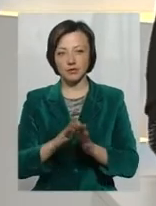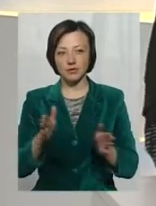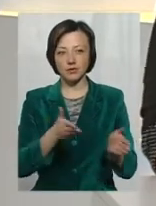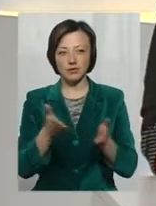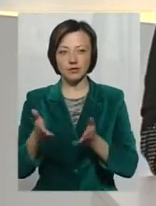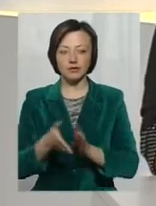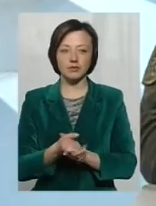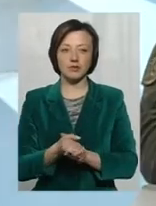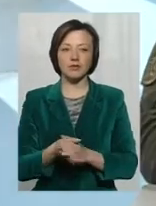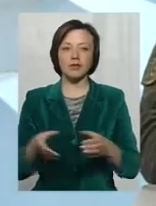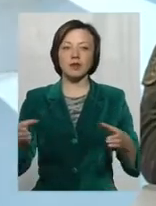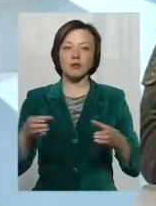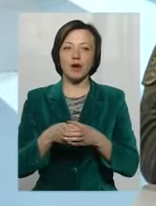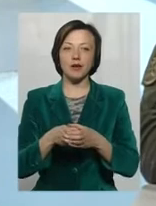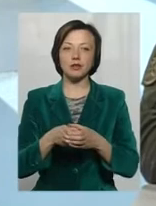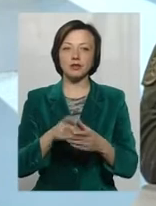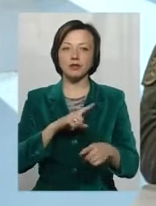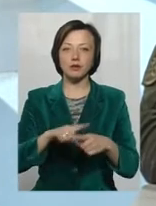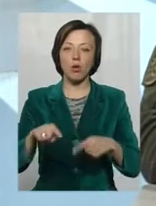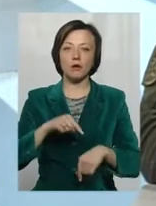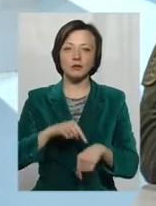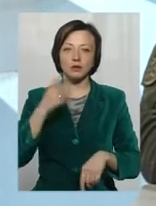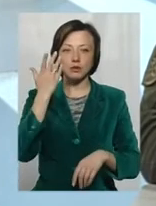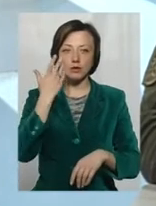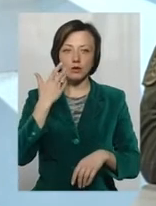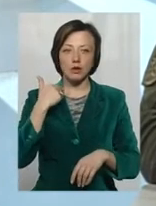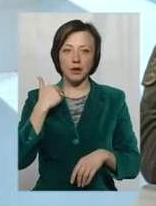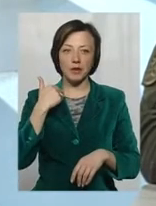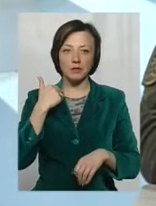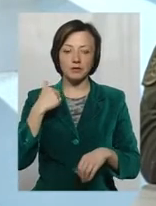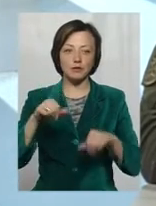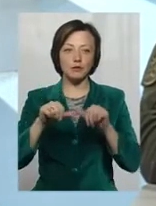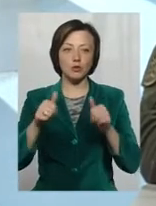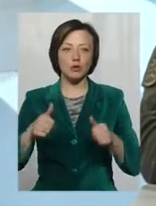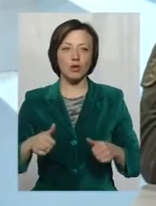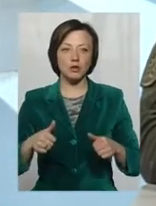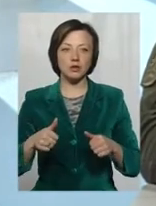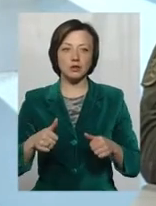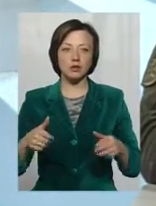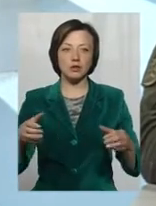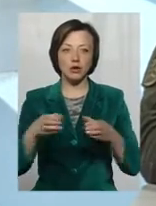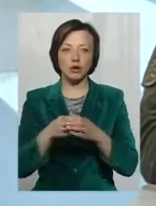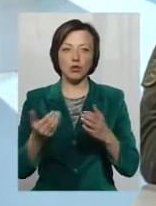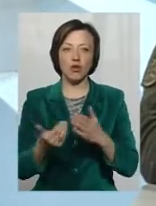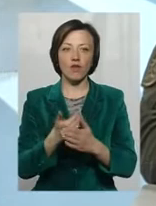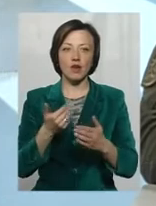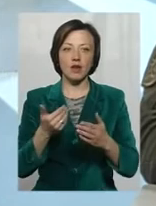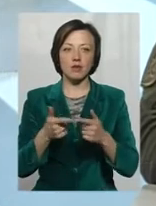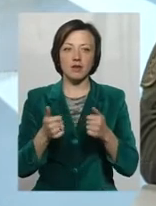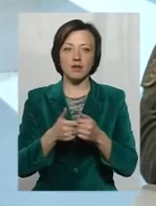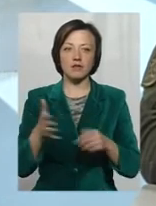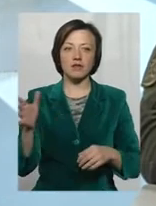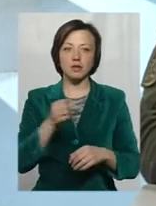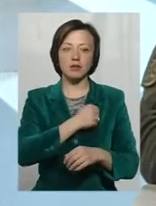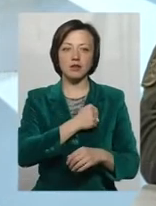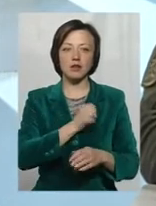кажуть. В бригаді швидкого реагування, коли формується, скажімо, там рота, новий підрозділ, да, всі бійці, які входять до